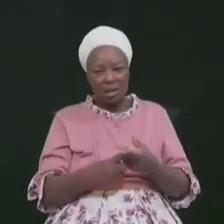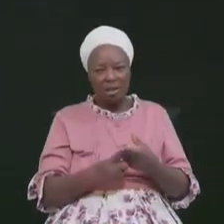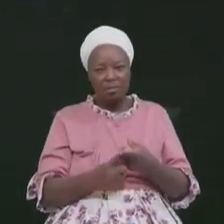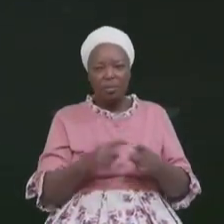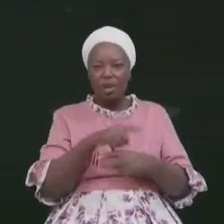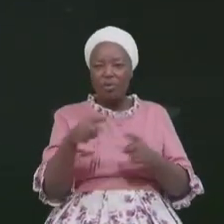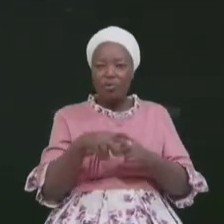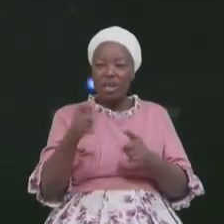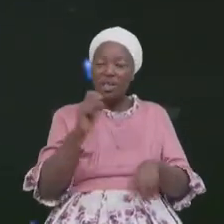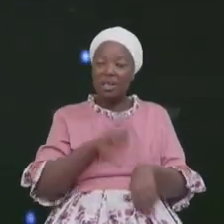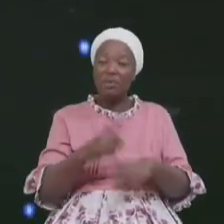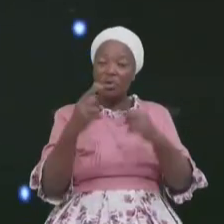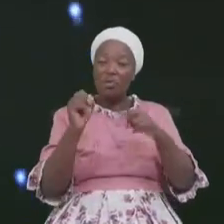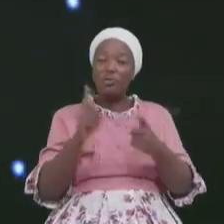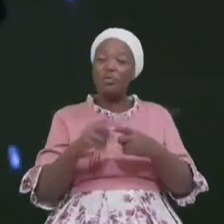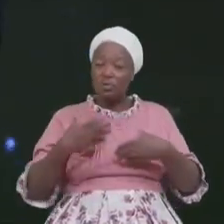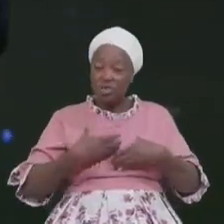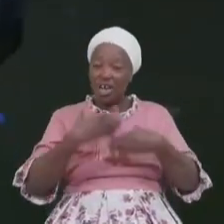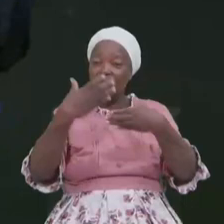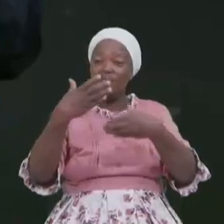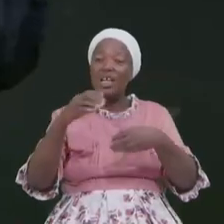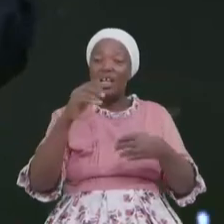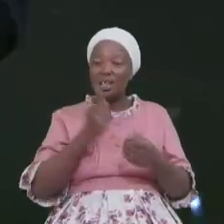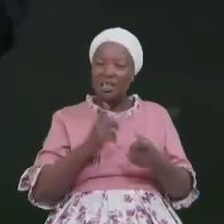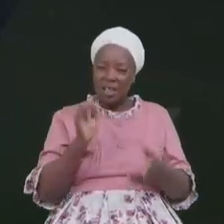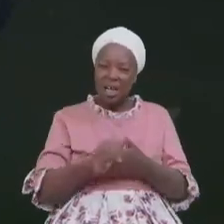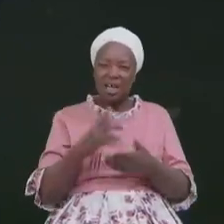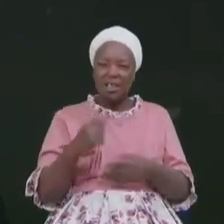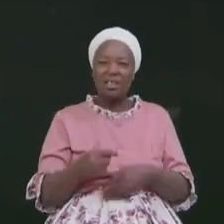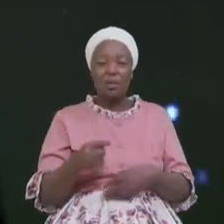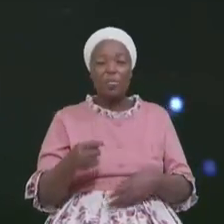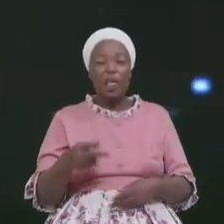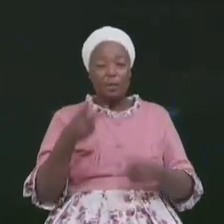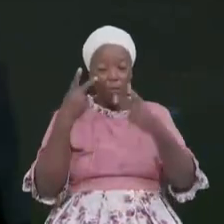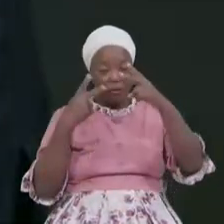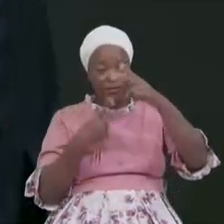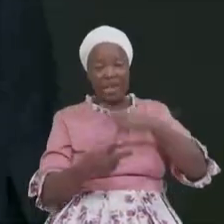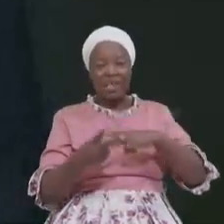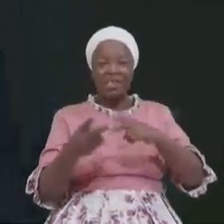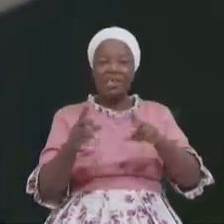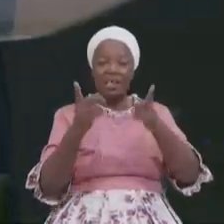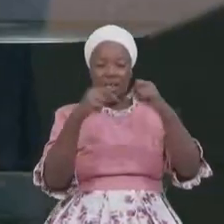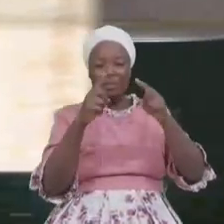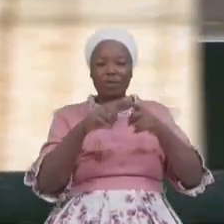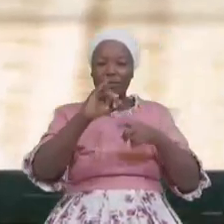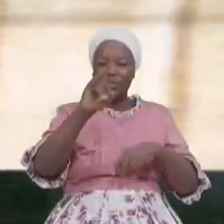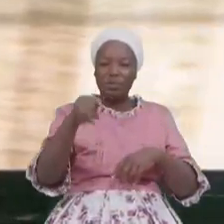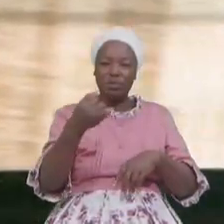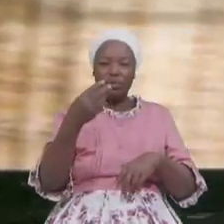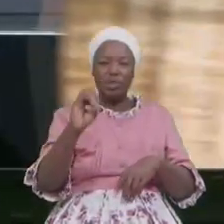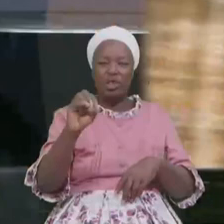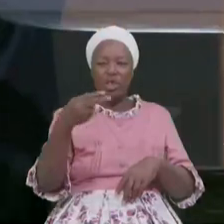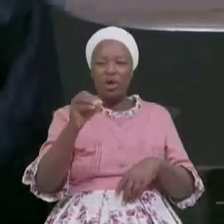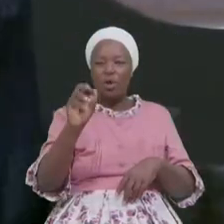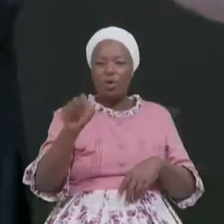moment vient de crier, comme le prophète est venu à Josaphat et lui a dit, « Oh, ce n'est pas votre